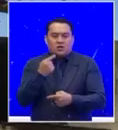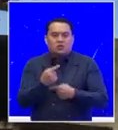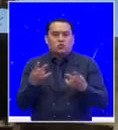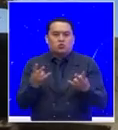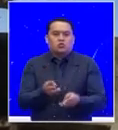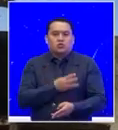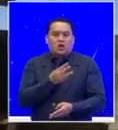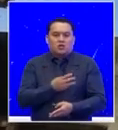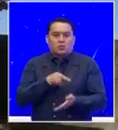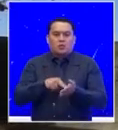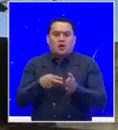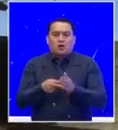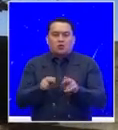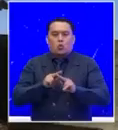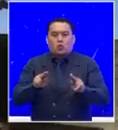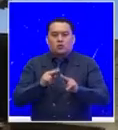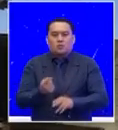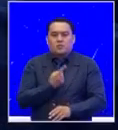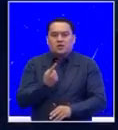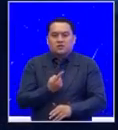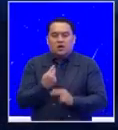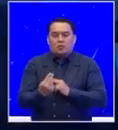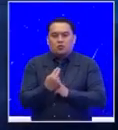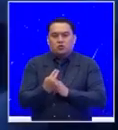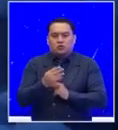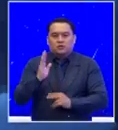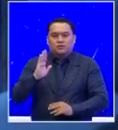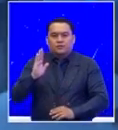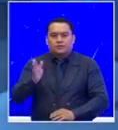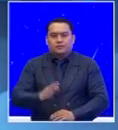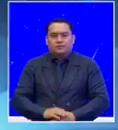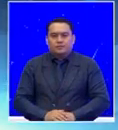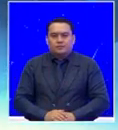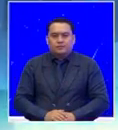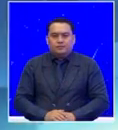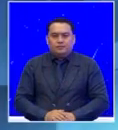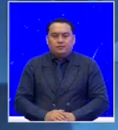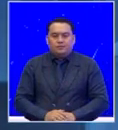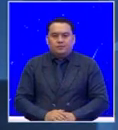Потому желающим спортсмен планирует давать онлайн-мастер-классы. Алексей Яйцо, Айдос Калиев, телеканал ЖТСУ.